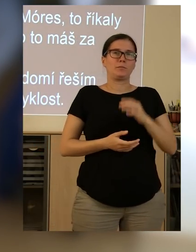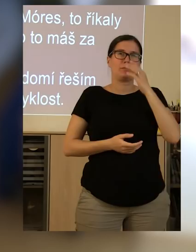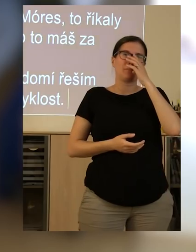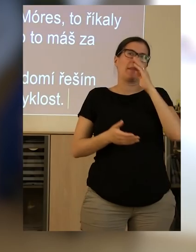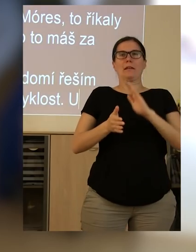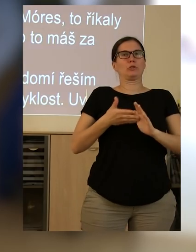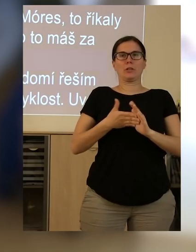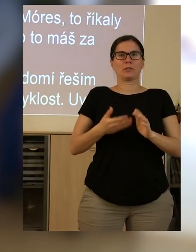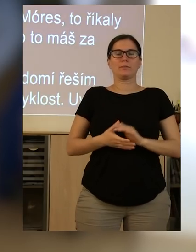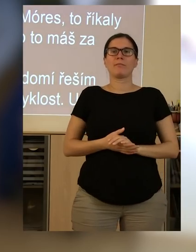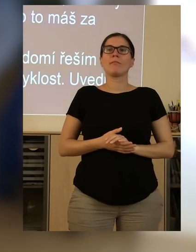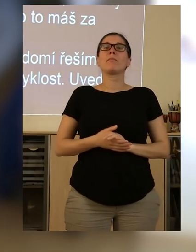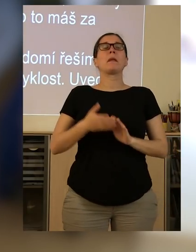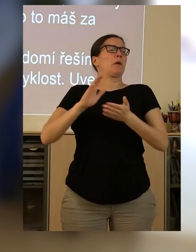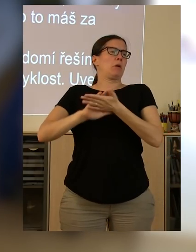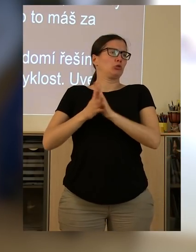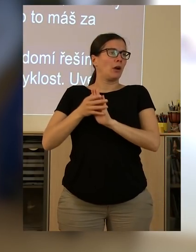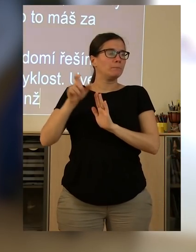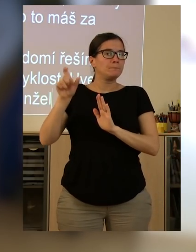příklad. Mám manželku